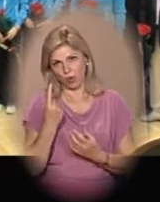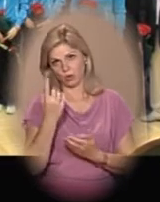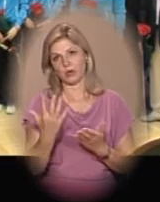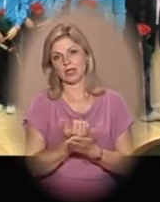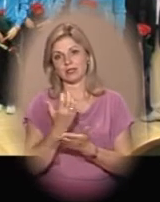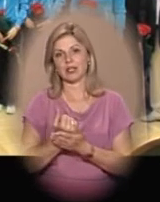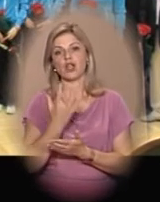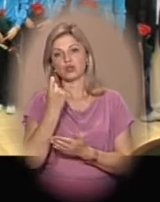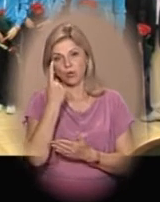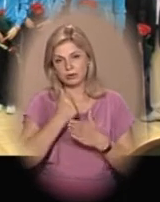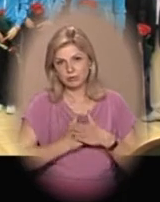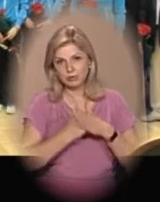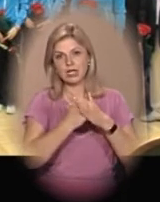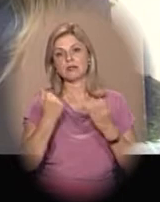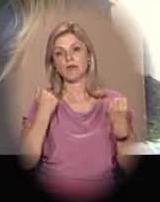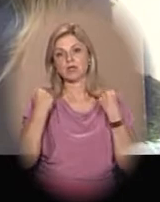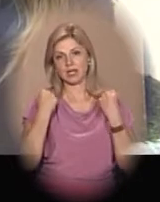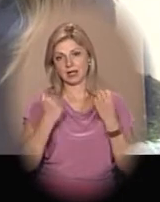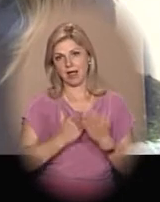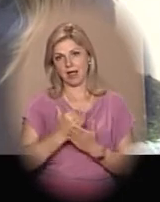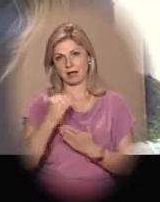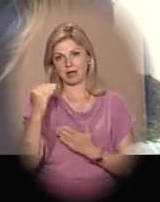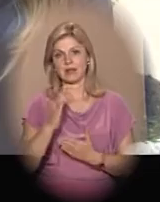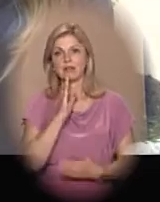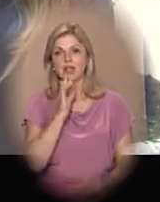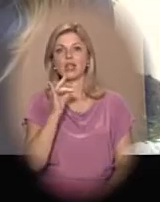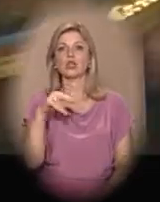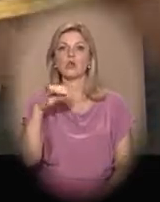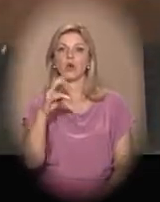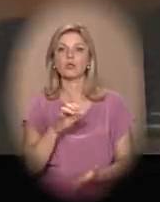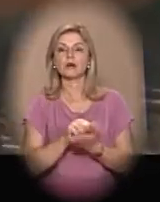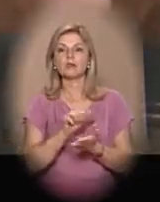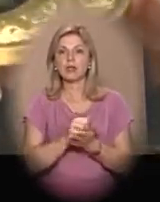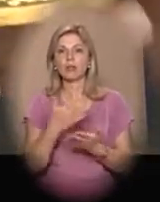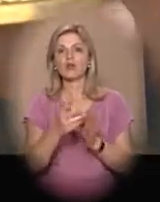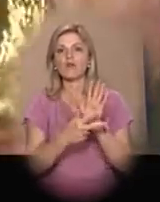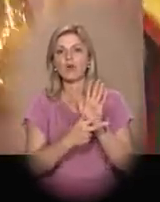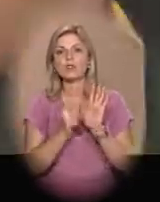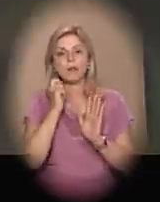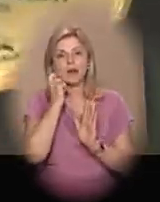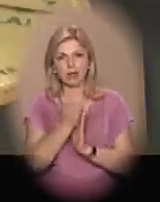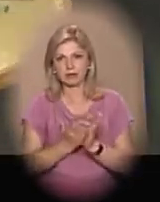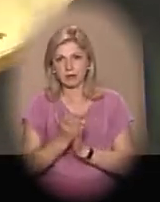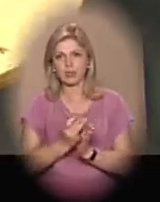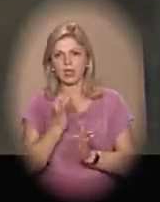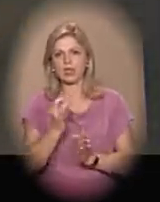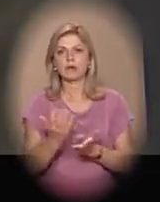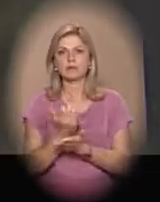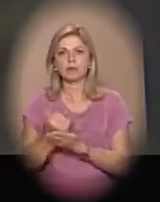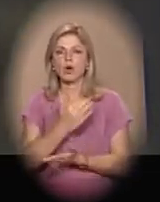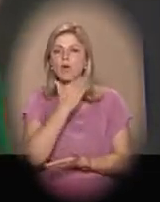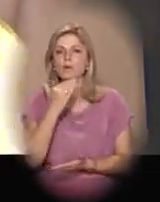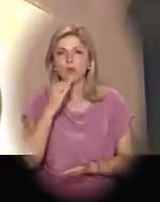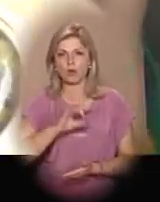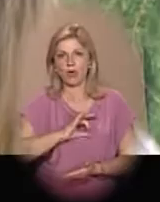новий щабель у спортивній кар'єрі. Ілона Романеску займається веслуванням 8 років. За цей час завоювала безліч нагород, у тому